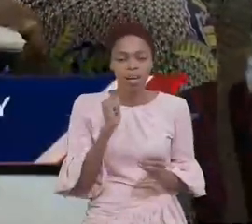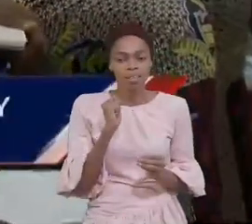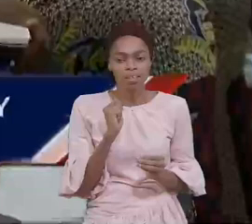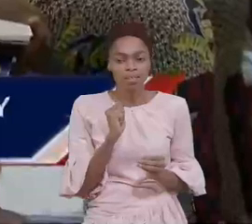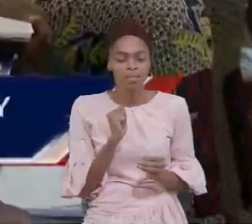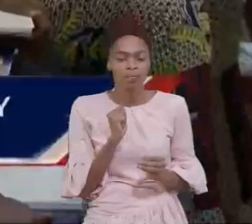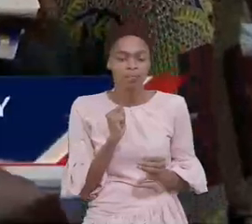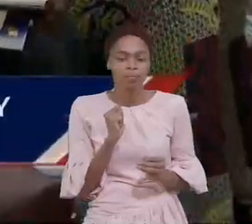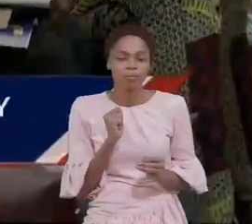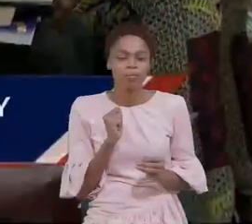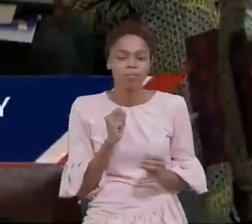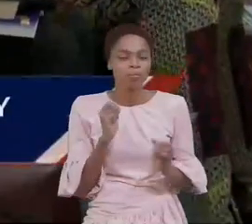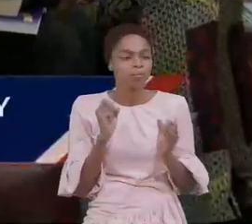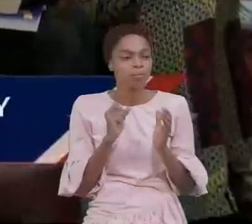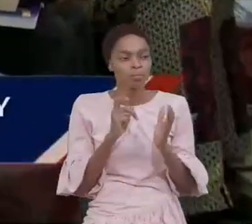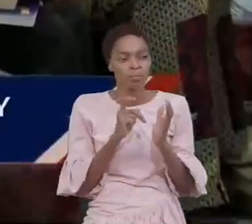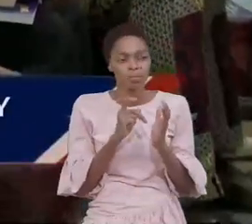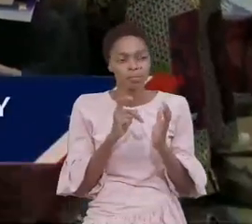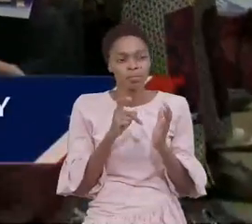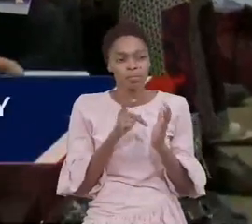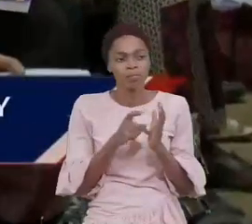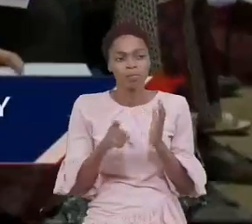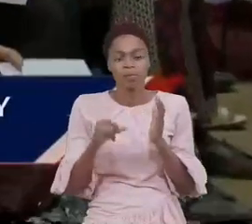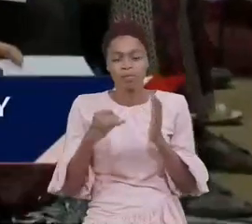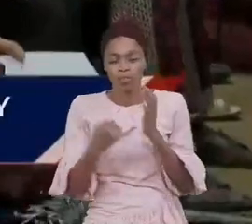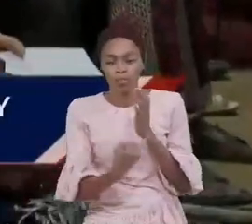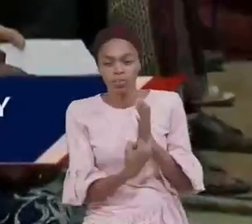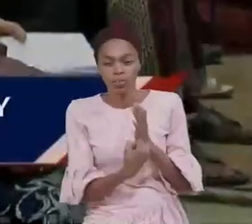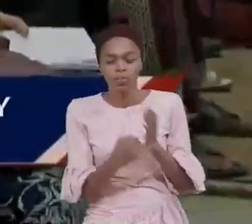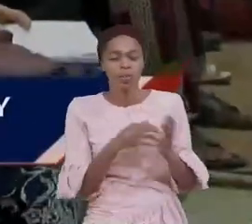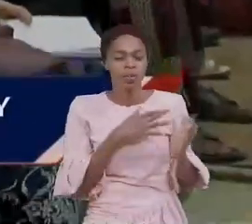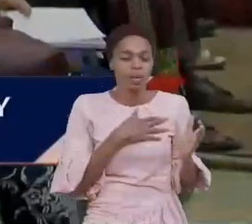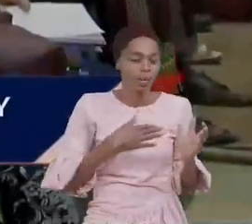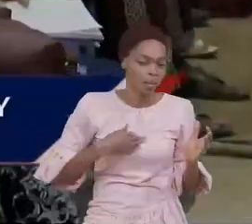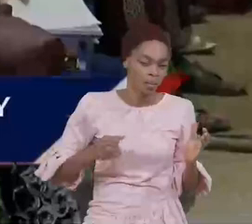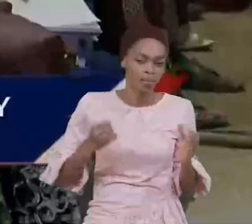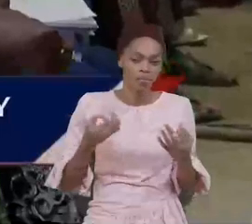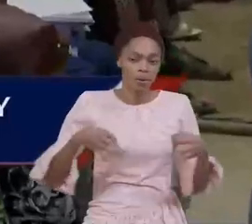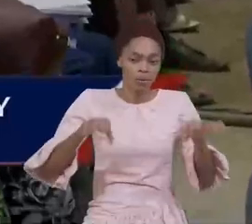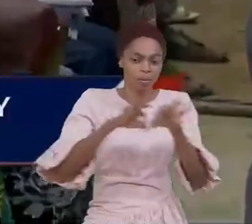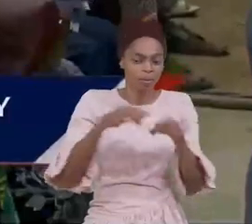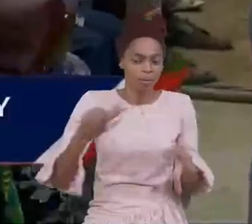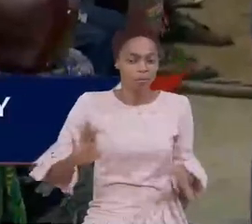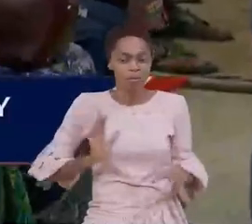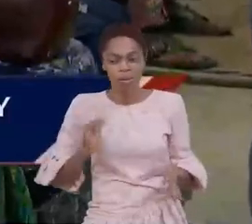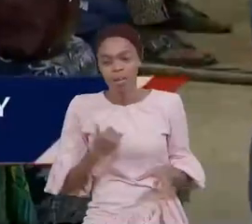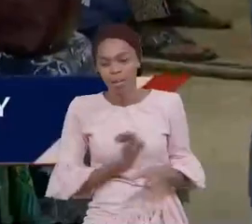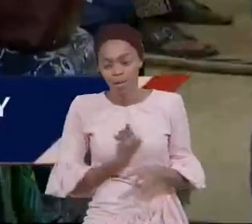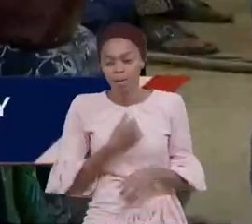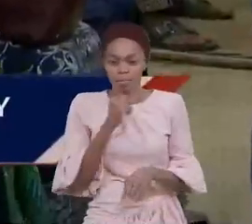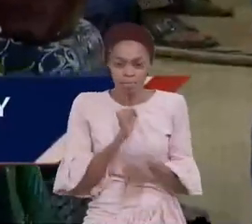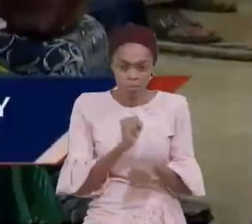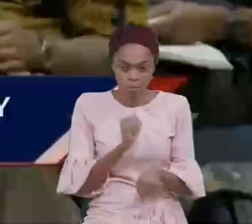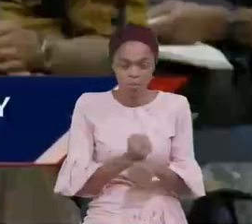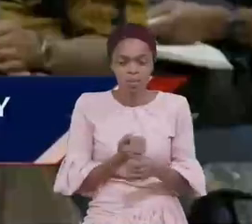Ils avaient la commission étant focalisée. Alors, ils se sont consacrés à tout faire, qu'il y ait